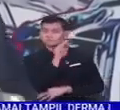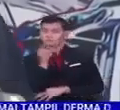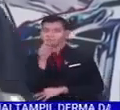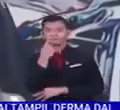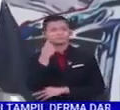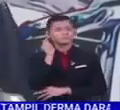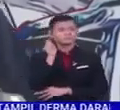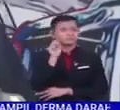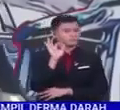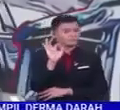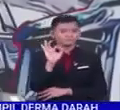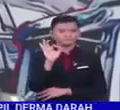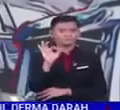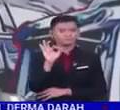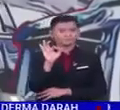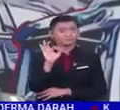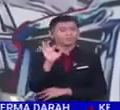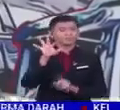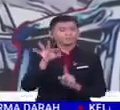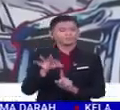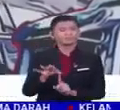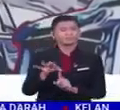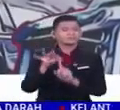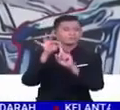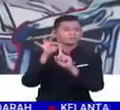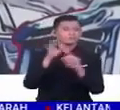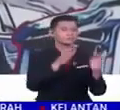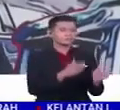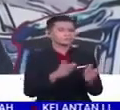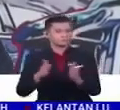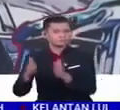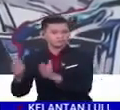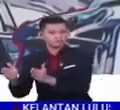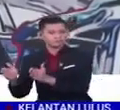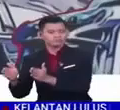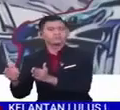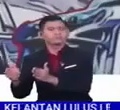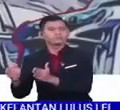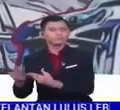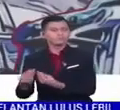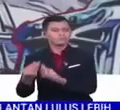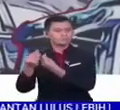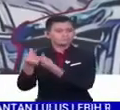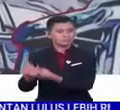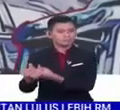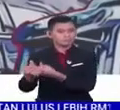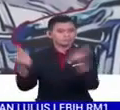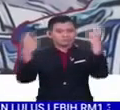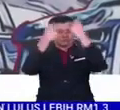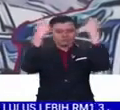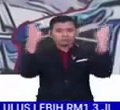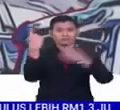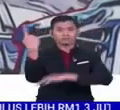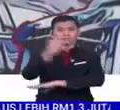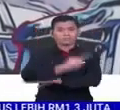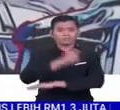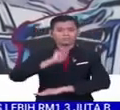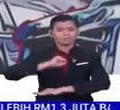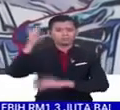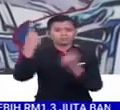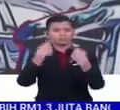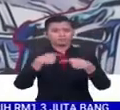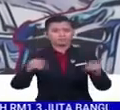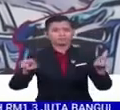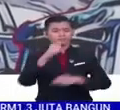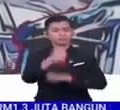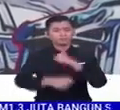tadi, terutama sekali dari segi susunan perjalanan sambutan Hari Kemerdekaan yang berbeza